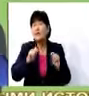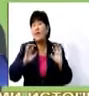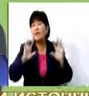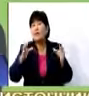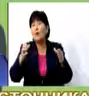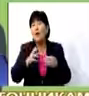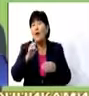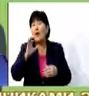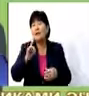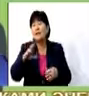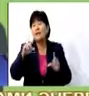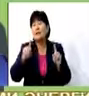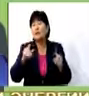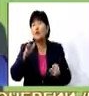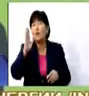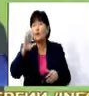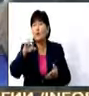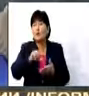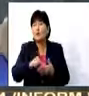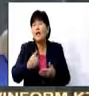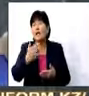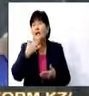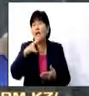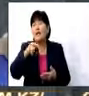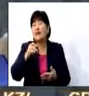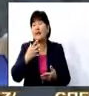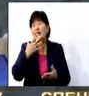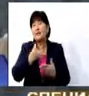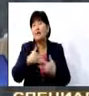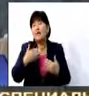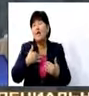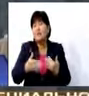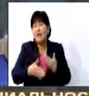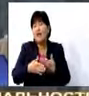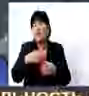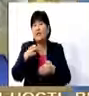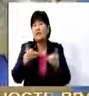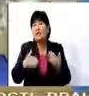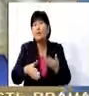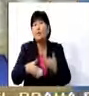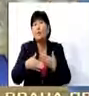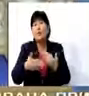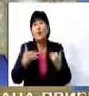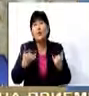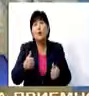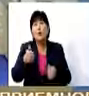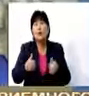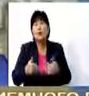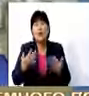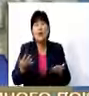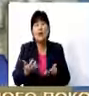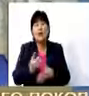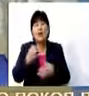волейбольную команду «Кайсар» и надеемся, что она будет выступать в национальной лиге. Со своей стороны мы окажем всемирную поддержку. Сегодня турнир обрел